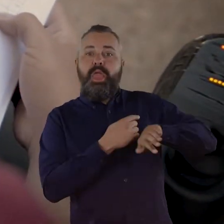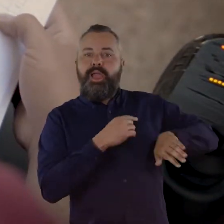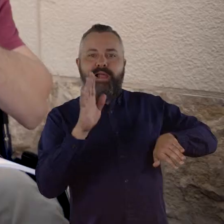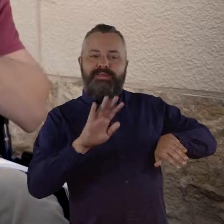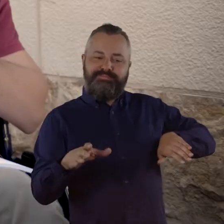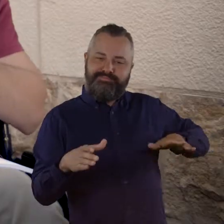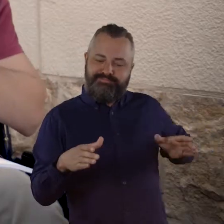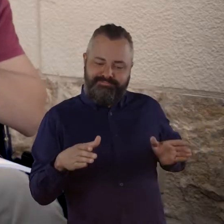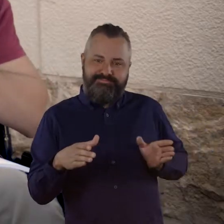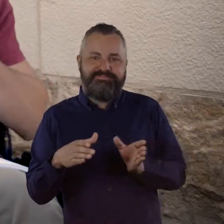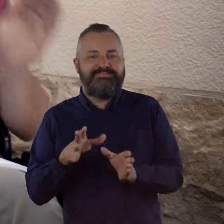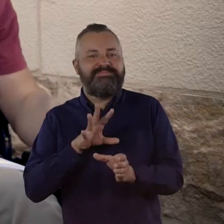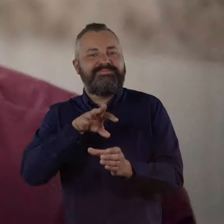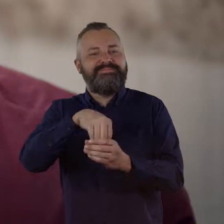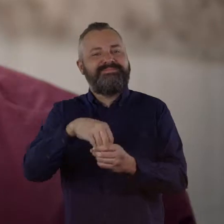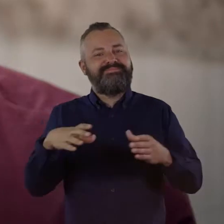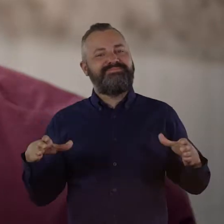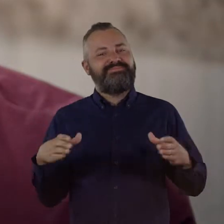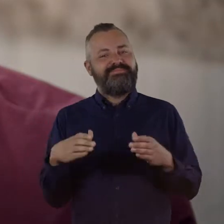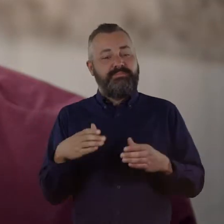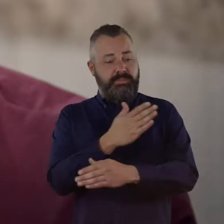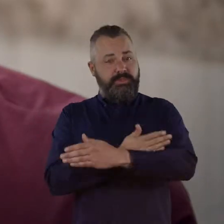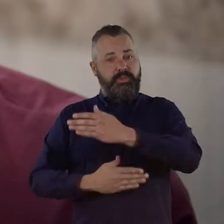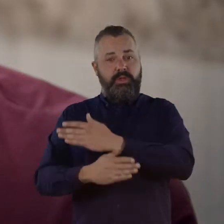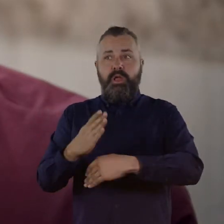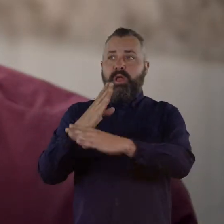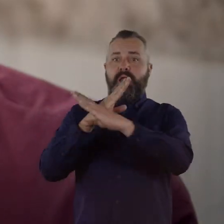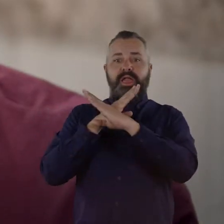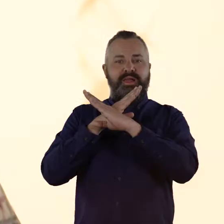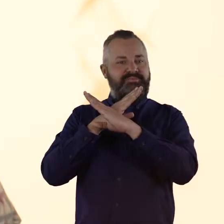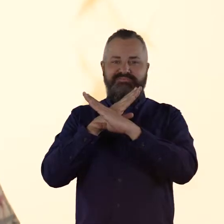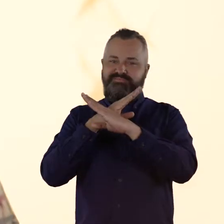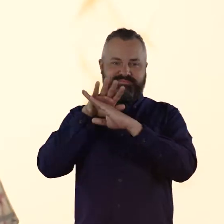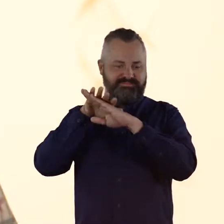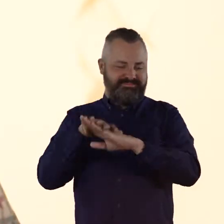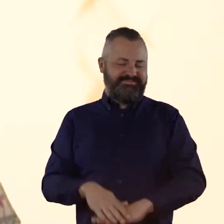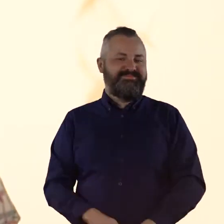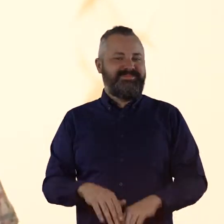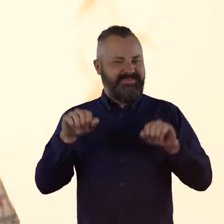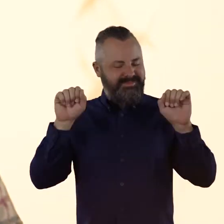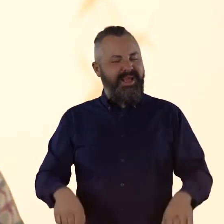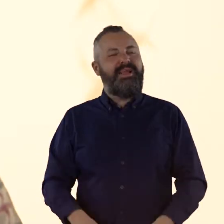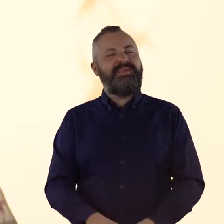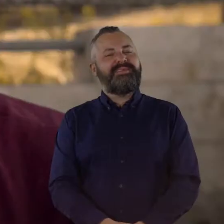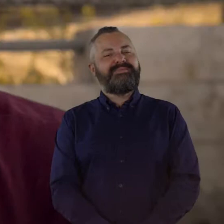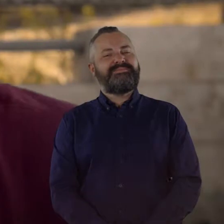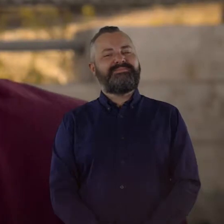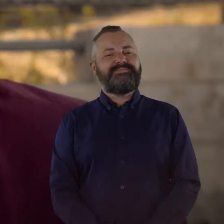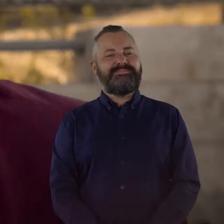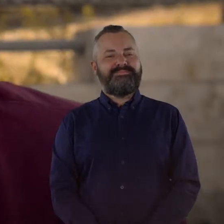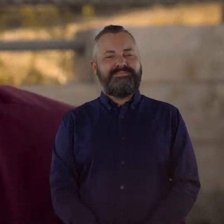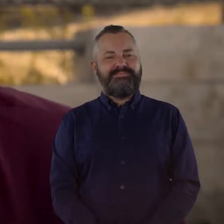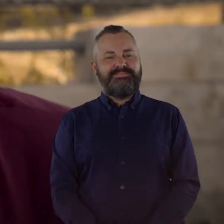pour tous. Les personnes handicapées peuvent tout faire. Rien n'est impossible.